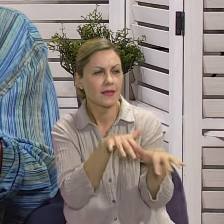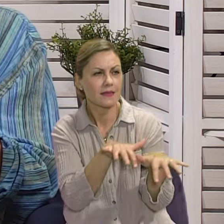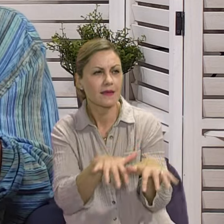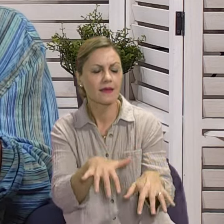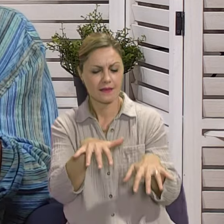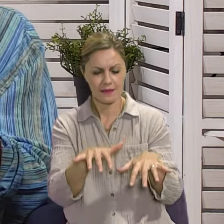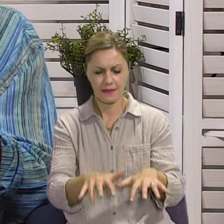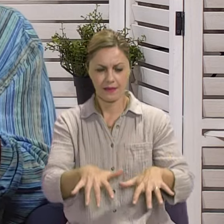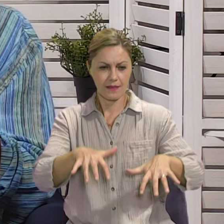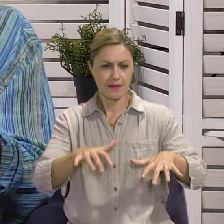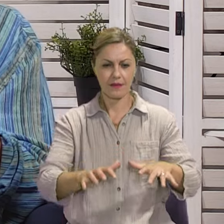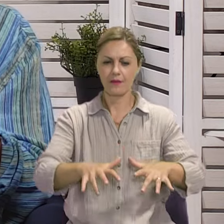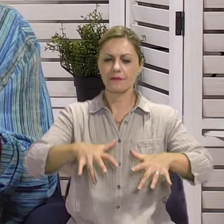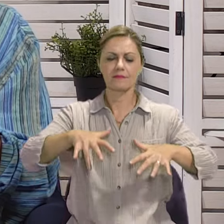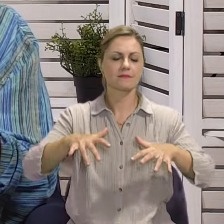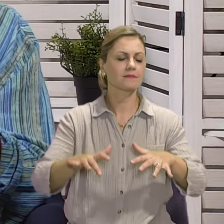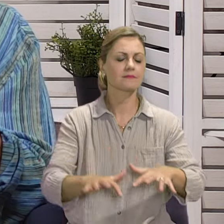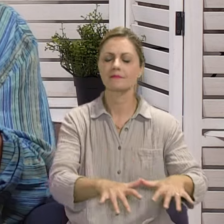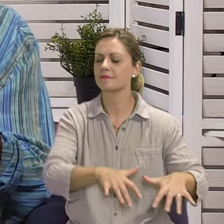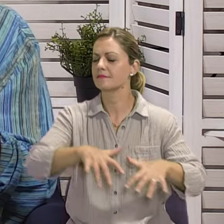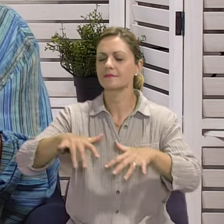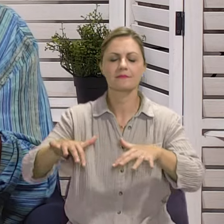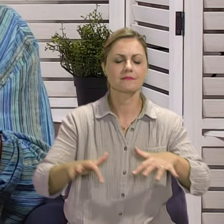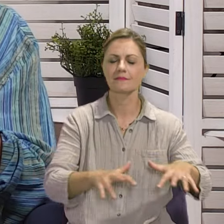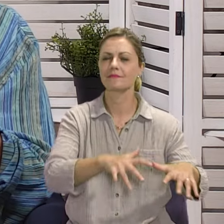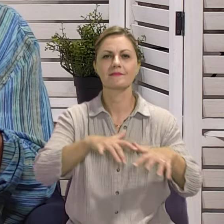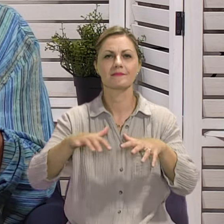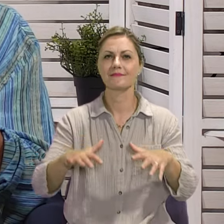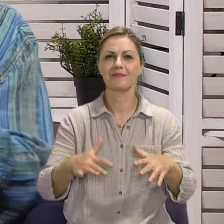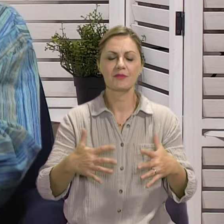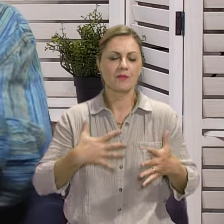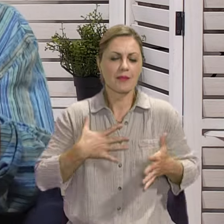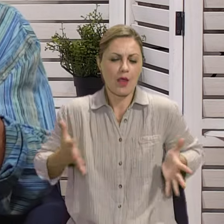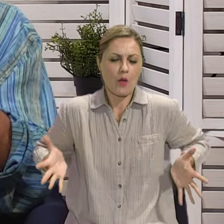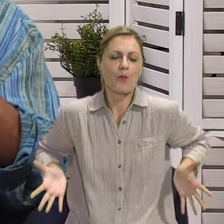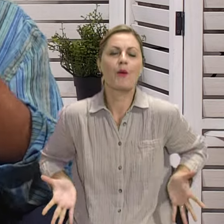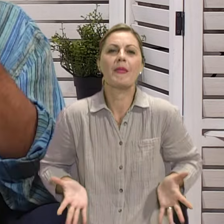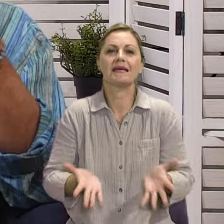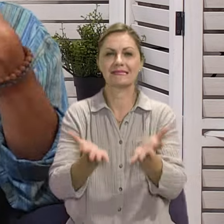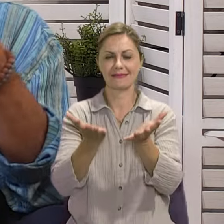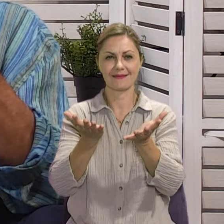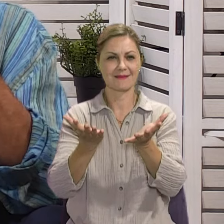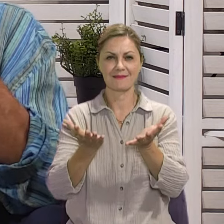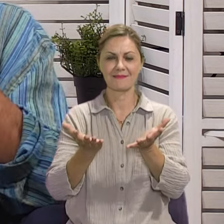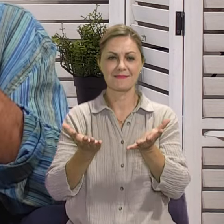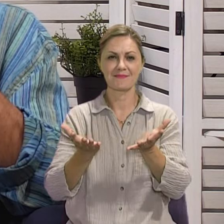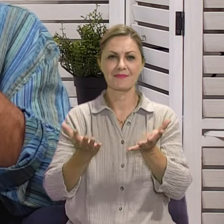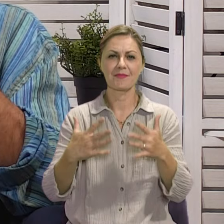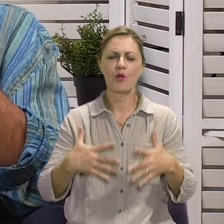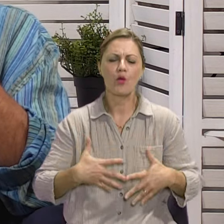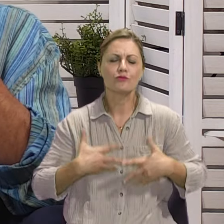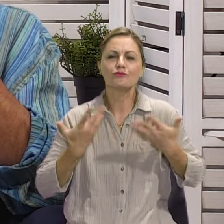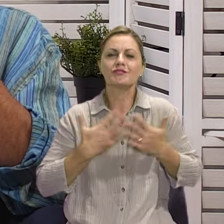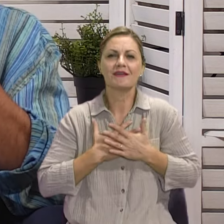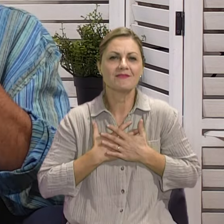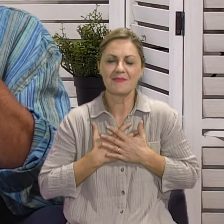vas jednostavno nosi do zadnje dvije crte. To je predivno. Sa